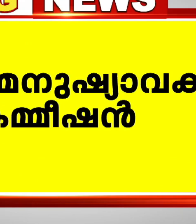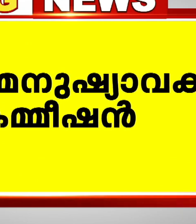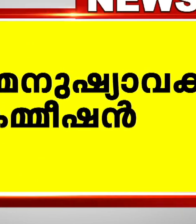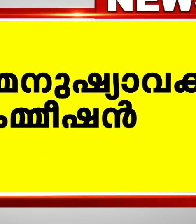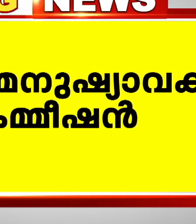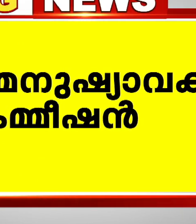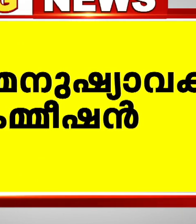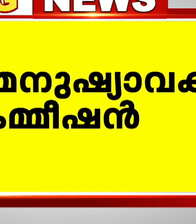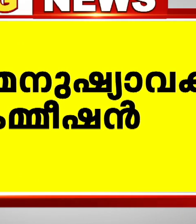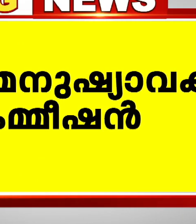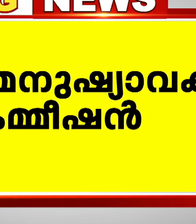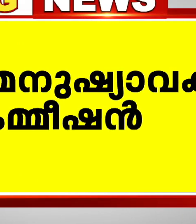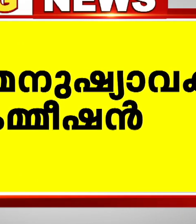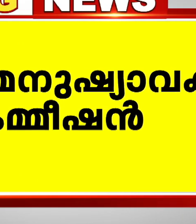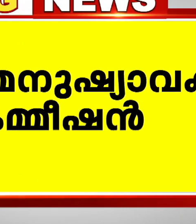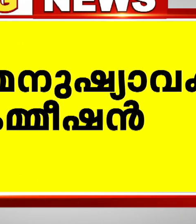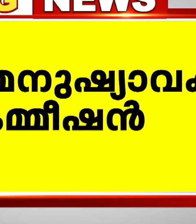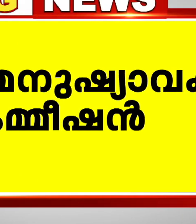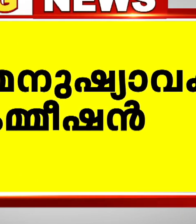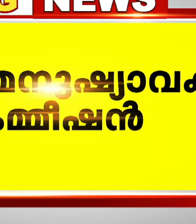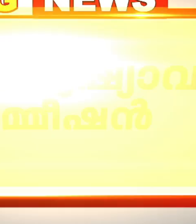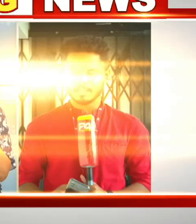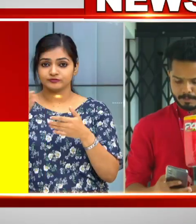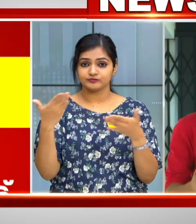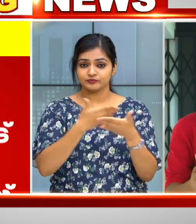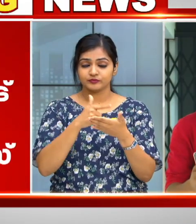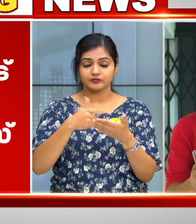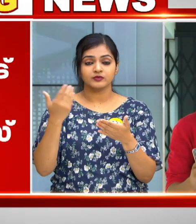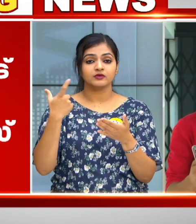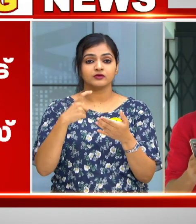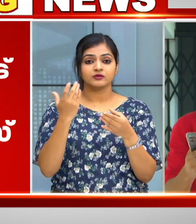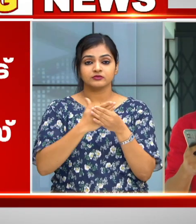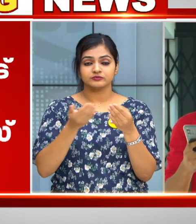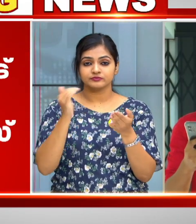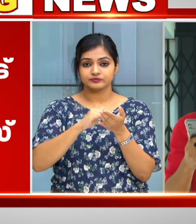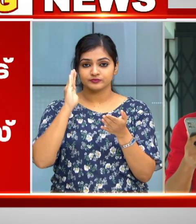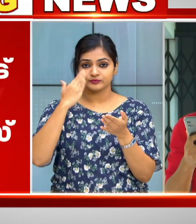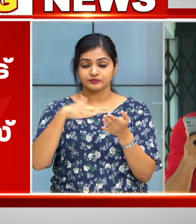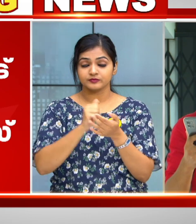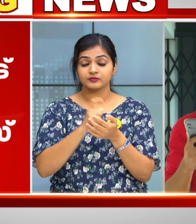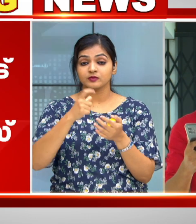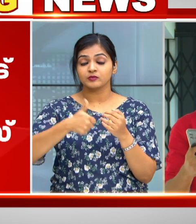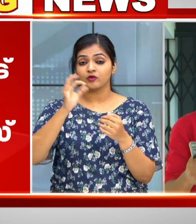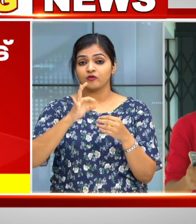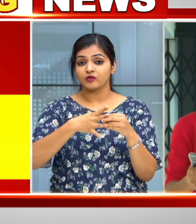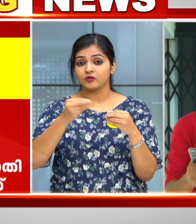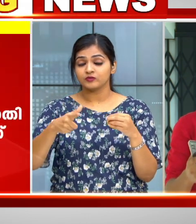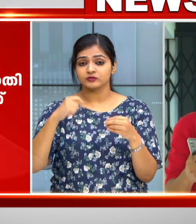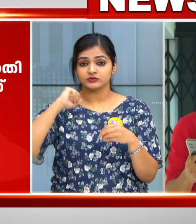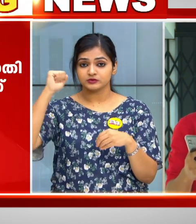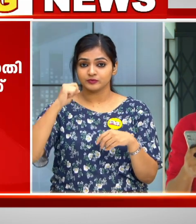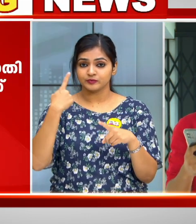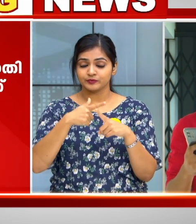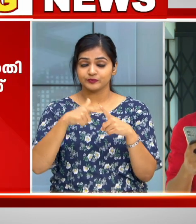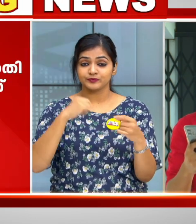മെയ് 17-ന് കോഴിക്കോട് നടക്കുന്ന സിറ്റിംഗിലായിരിക്കും ഈ കേസ് ഇനി പരിഗണിക്കാൻ പോകുന്നത്. കമ്മീഷണർ ഓഫീസിന് മുന്നിലെ സമരവും അതോടൊപ്പം തന്നെ ഈ